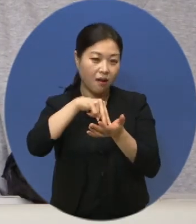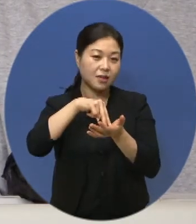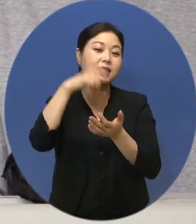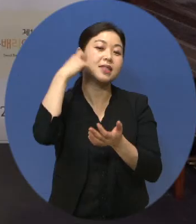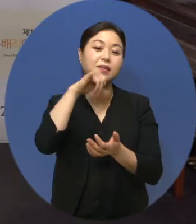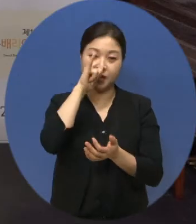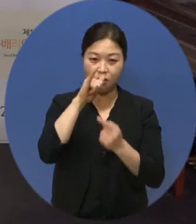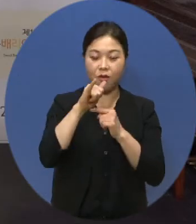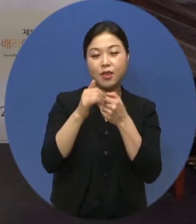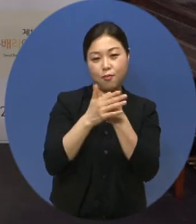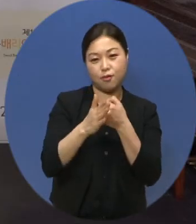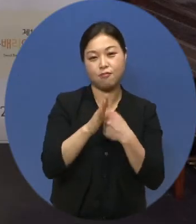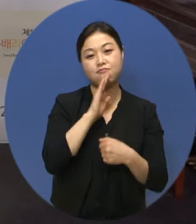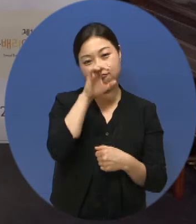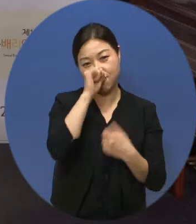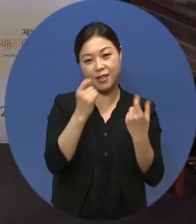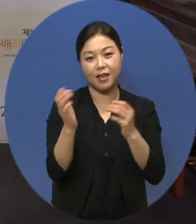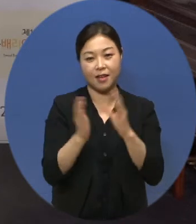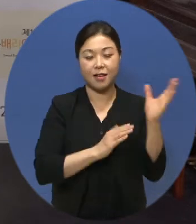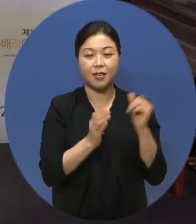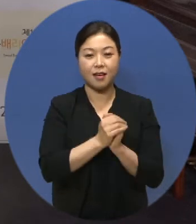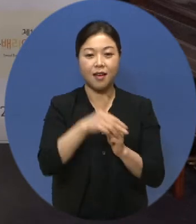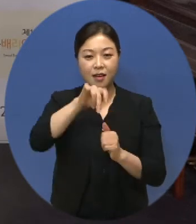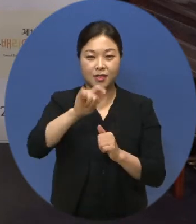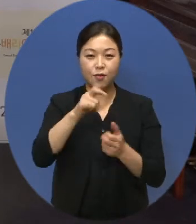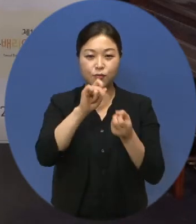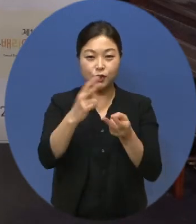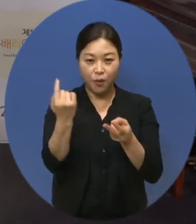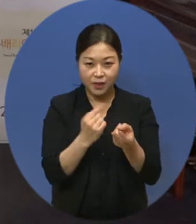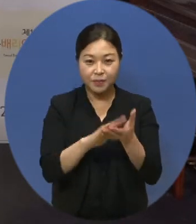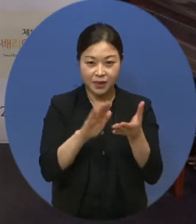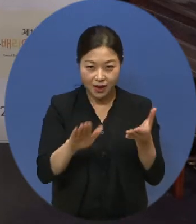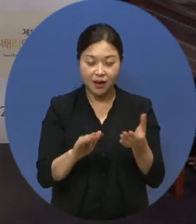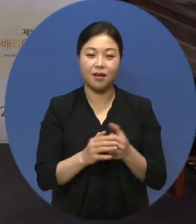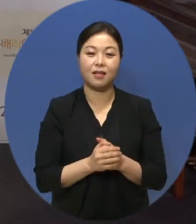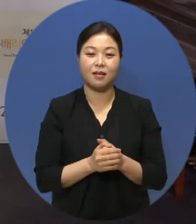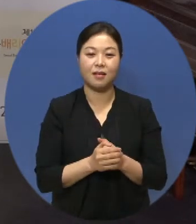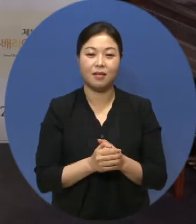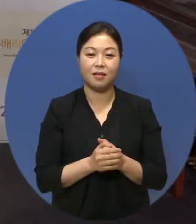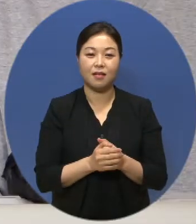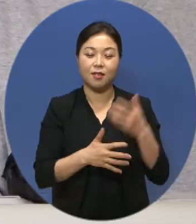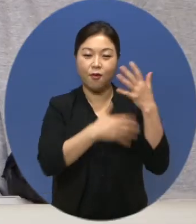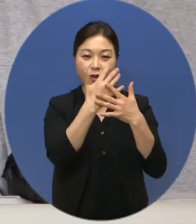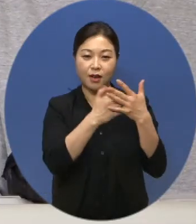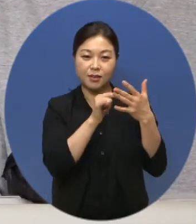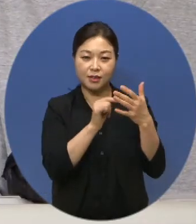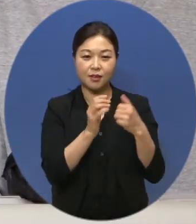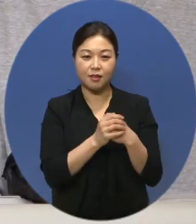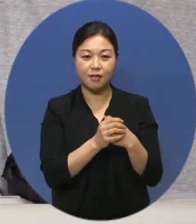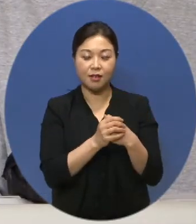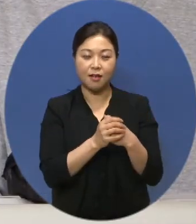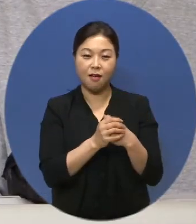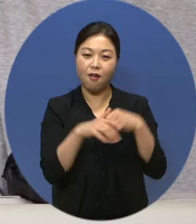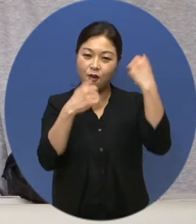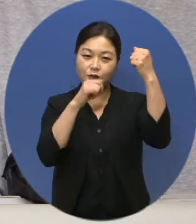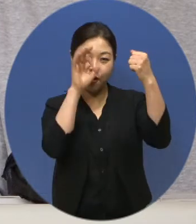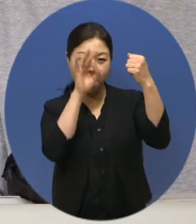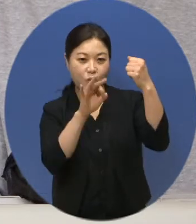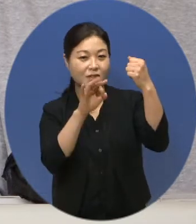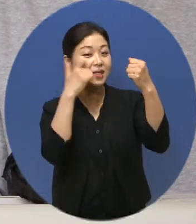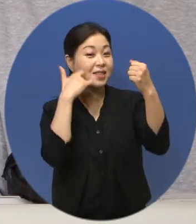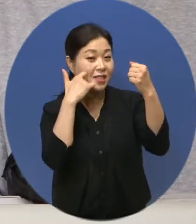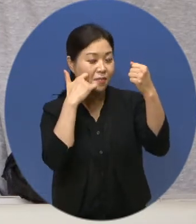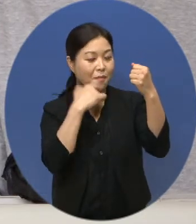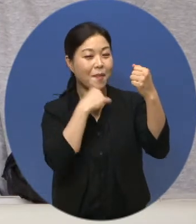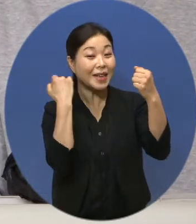인상적인 작품이었고요. 그리고 전부 치러 왔습니다 같은 경우에는 저는 되게 연기 보는 맛으로 쭉 봤었던